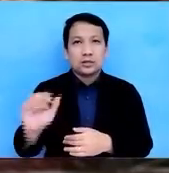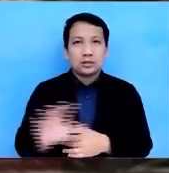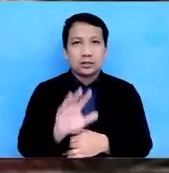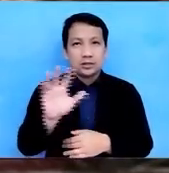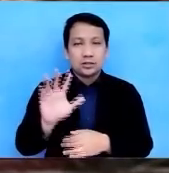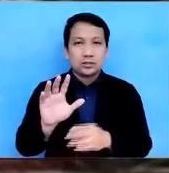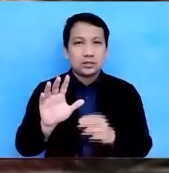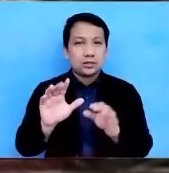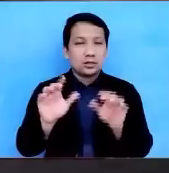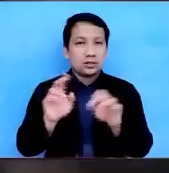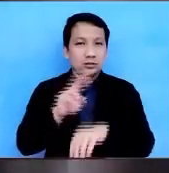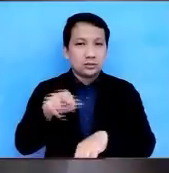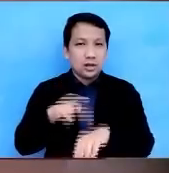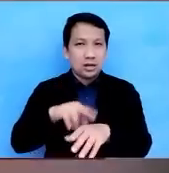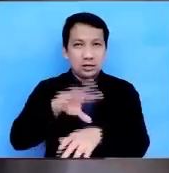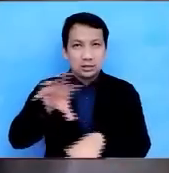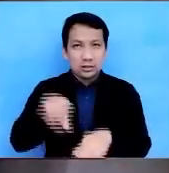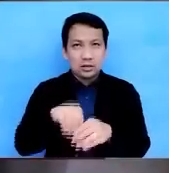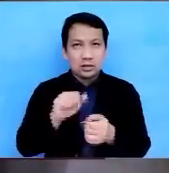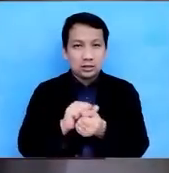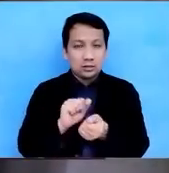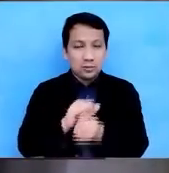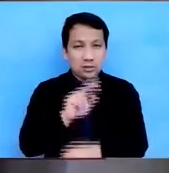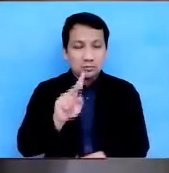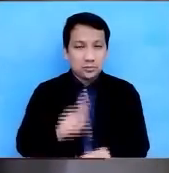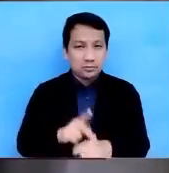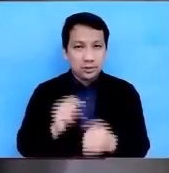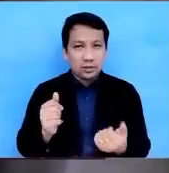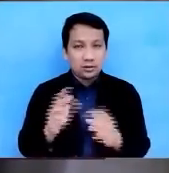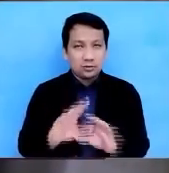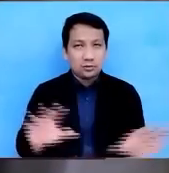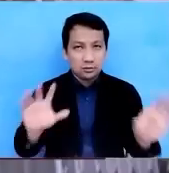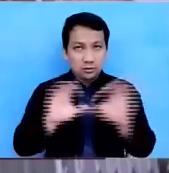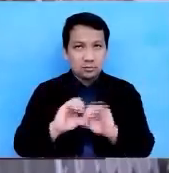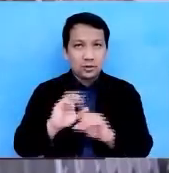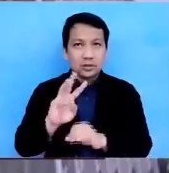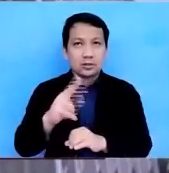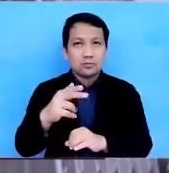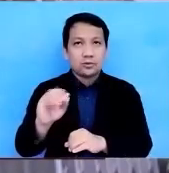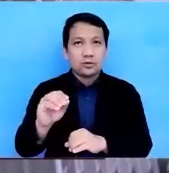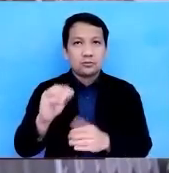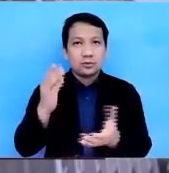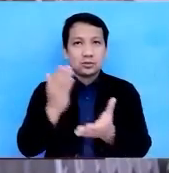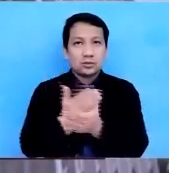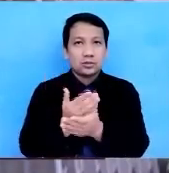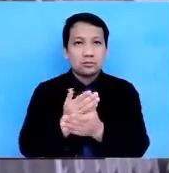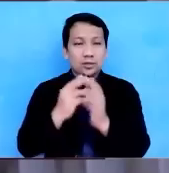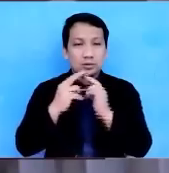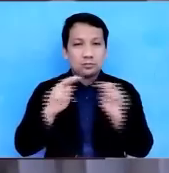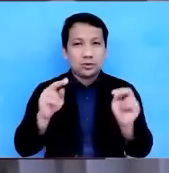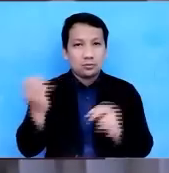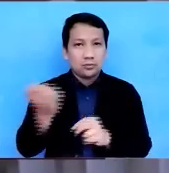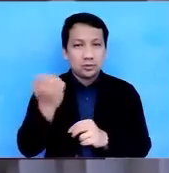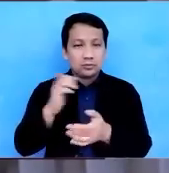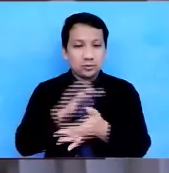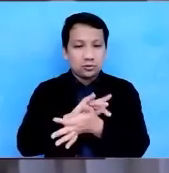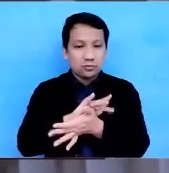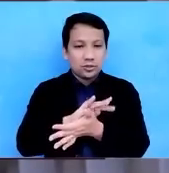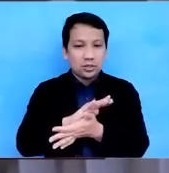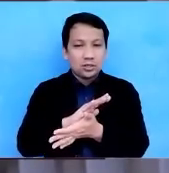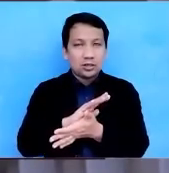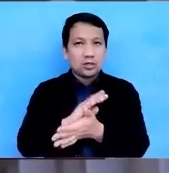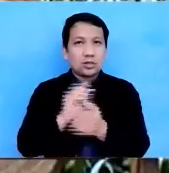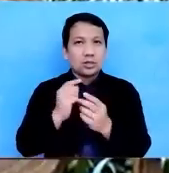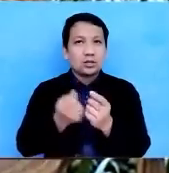saan kabilang ang Pilipinas. At ngayon namang tinuldukan na ng World Health Organization ang public health emergency sa COVID-19, iginiit